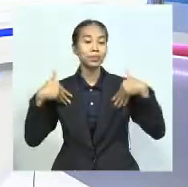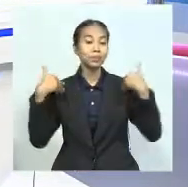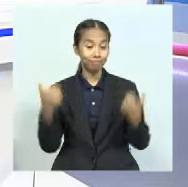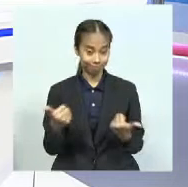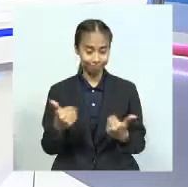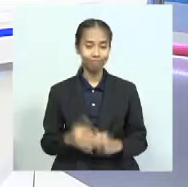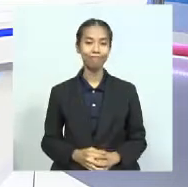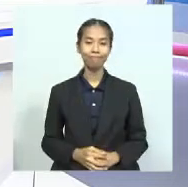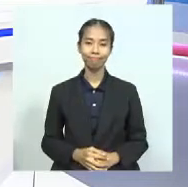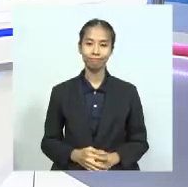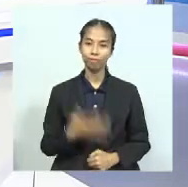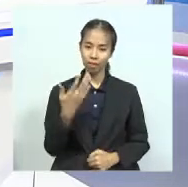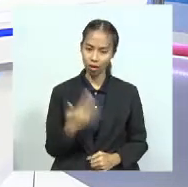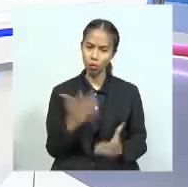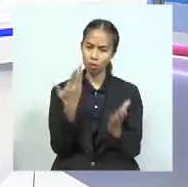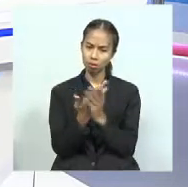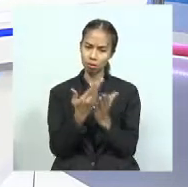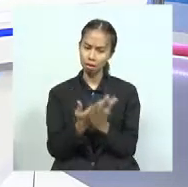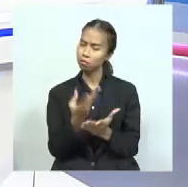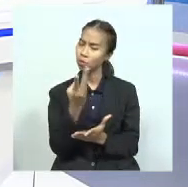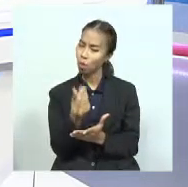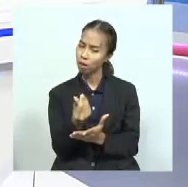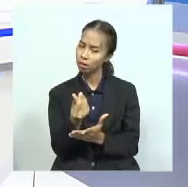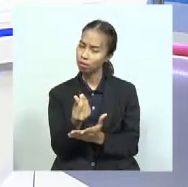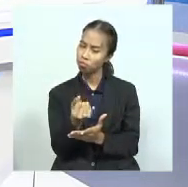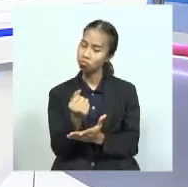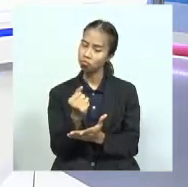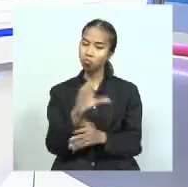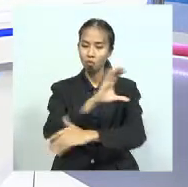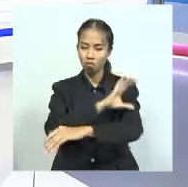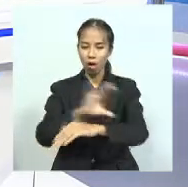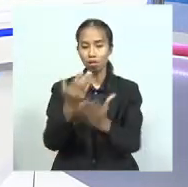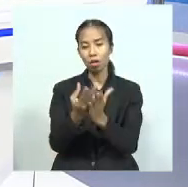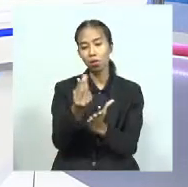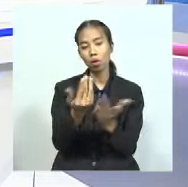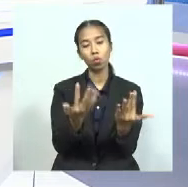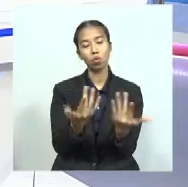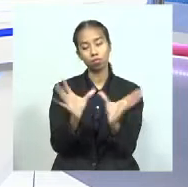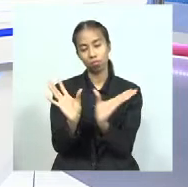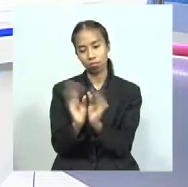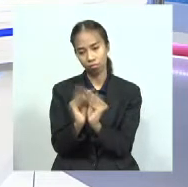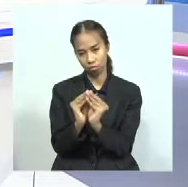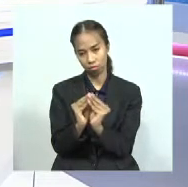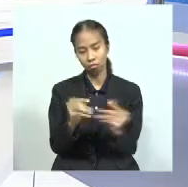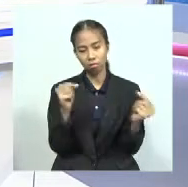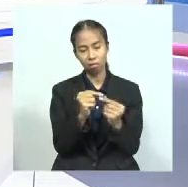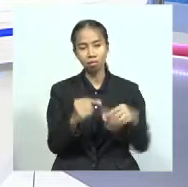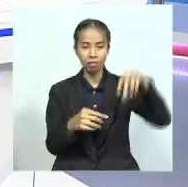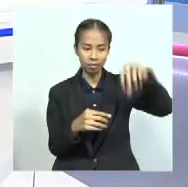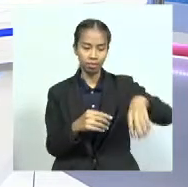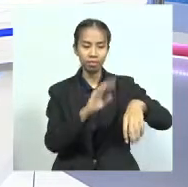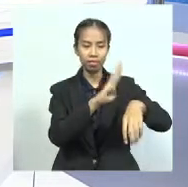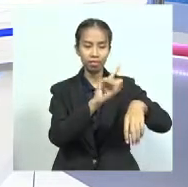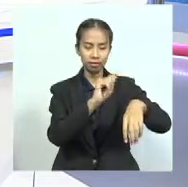ากขึ้นแล้วนะคะส่วนค่าโดยสารเนี่ยตอนนี้ก็ต้องรอดูเดี๋ยวเขาจะมาประชุมกันระหว่างทาง BTS กับท